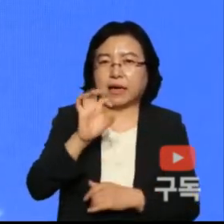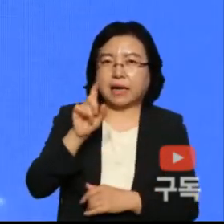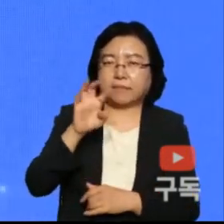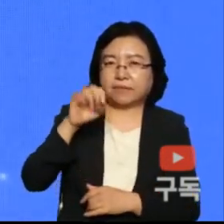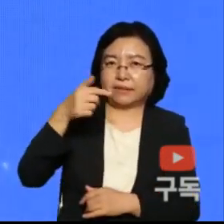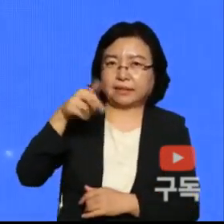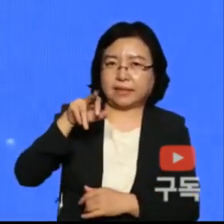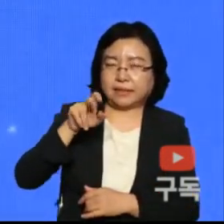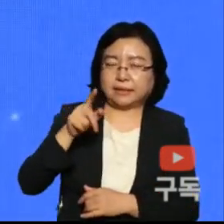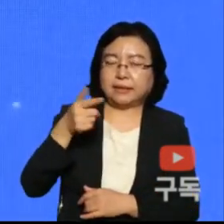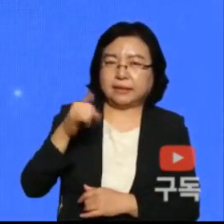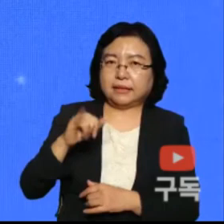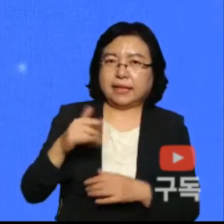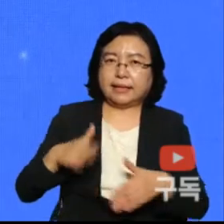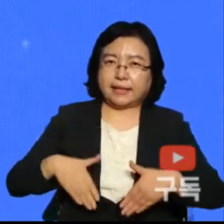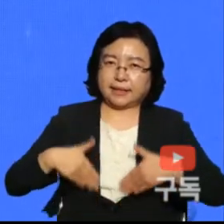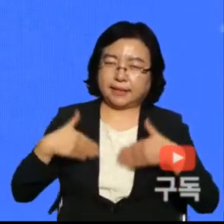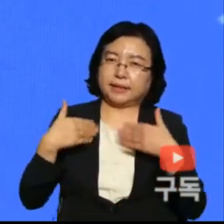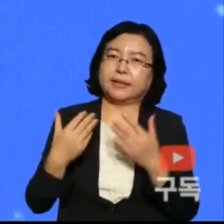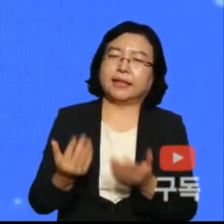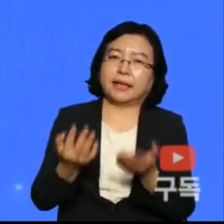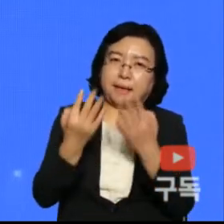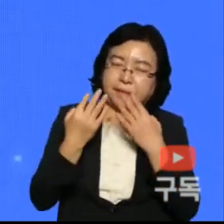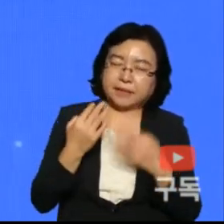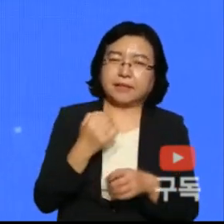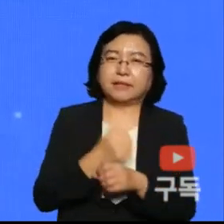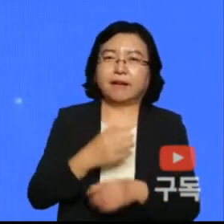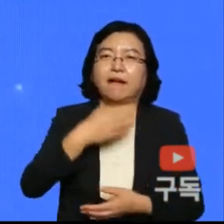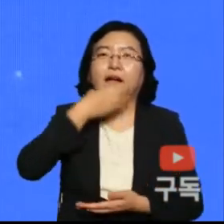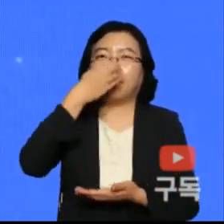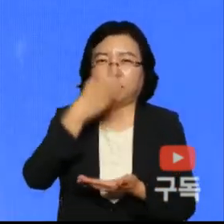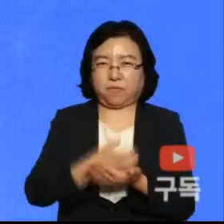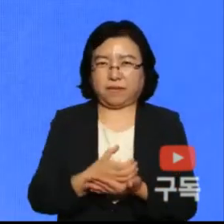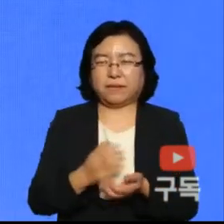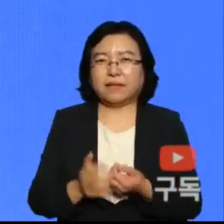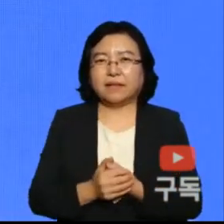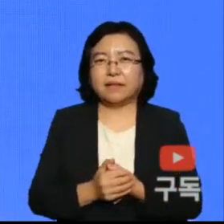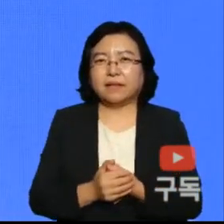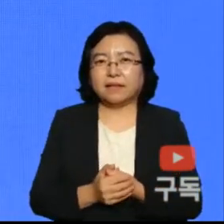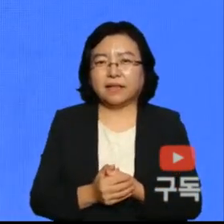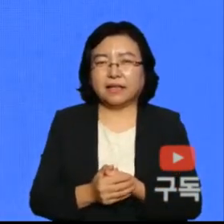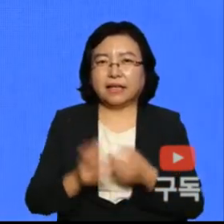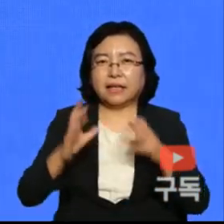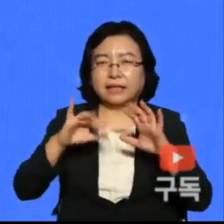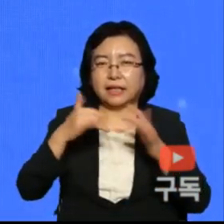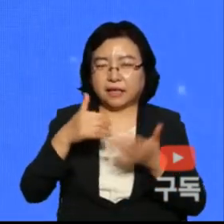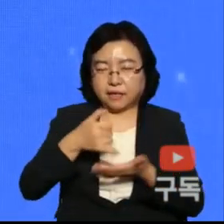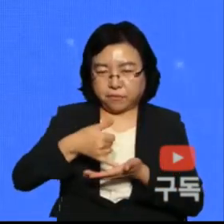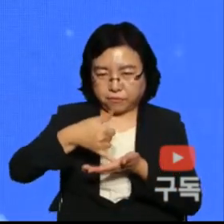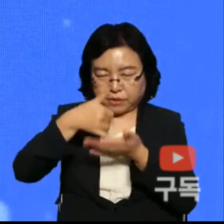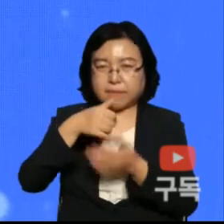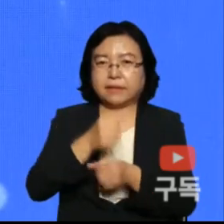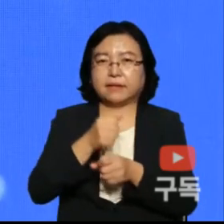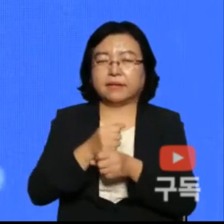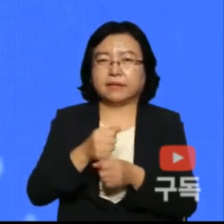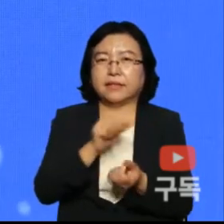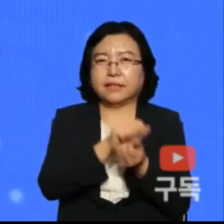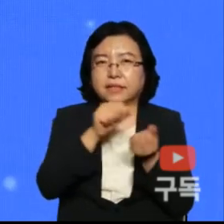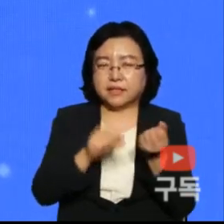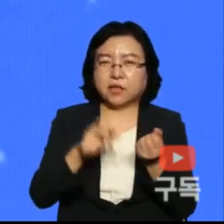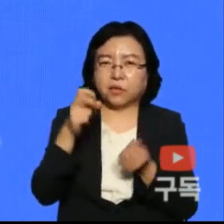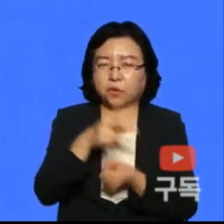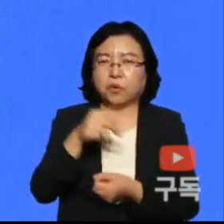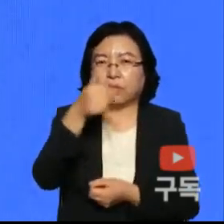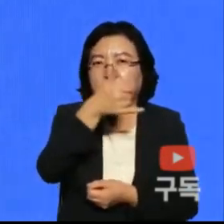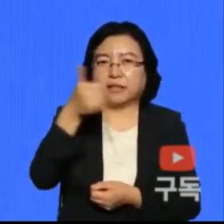따뜻이 맞아 주셨습니다 감동이었습니다 국격을 올려주신 진청 군민 그리고 세종 충북 c